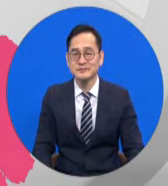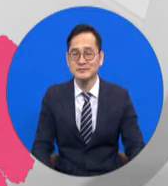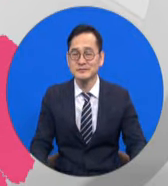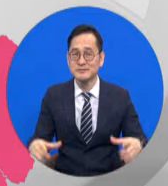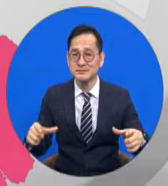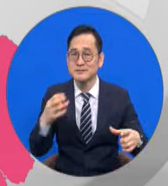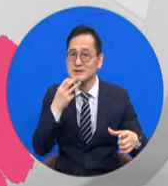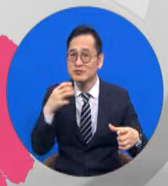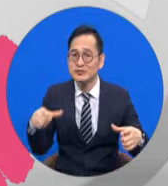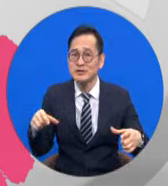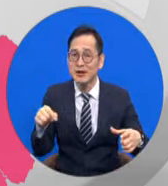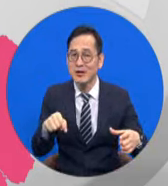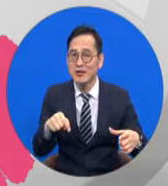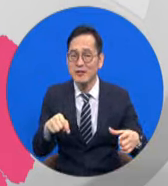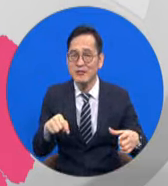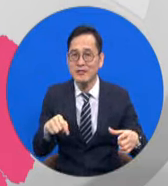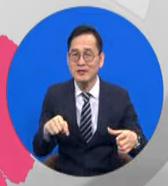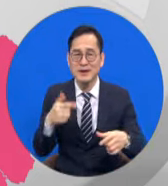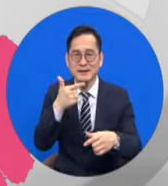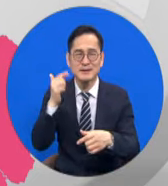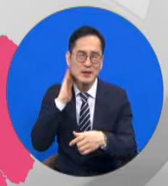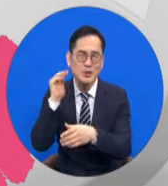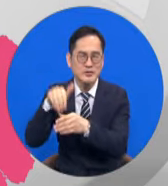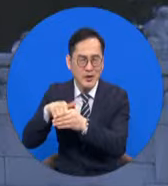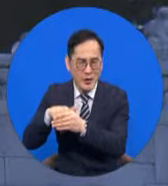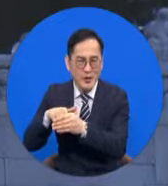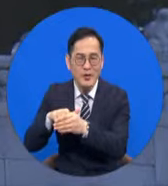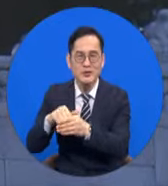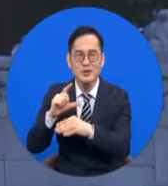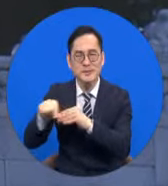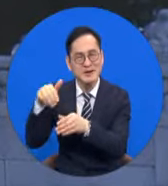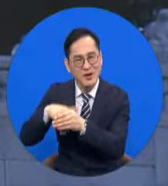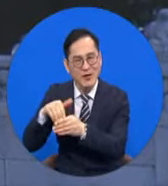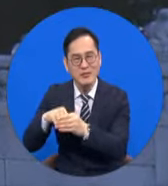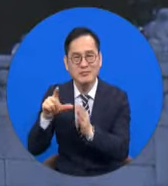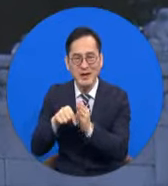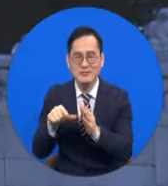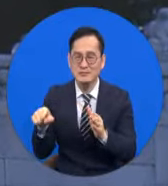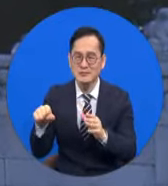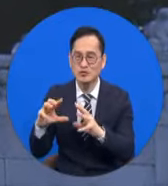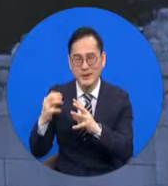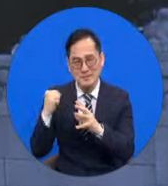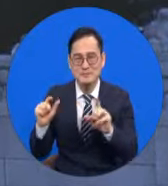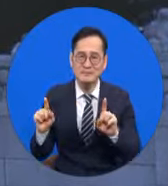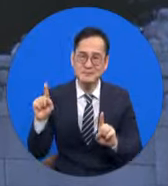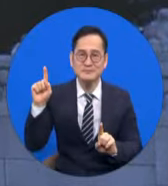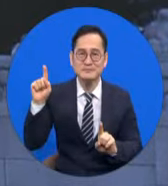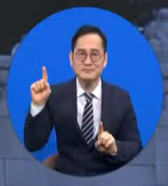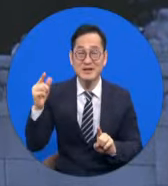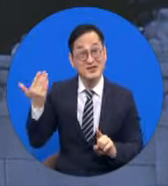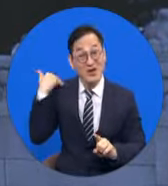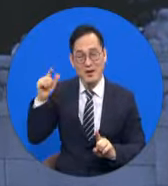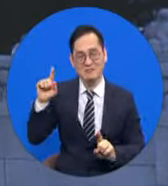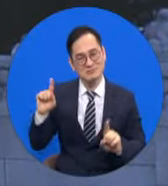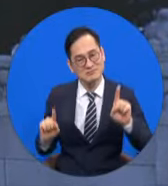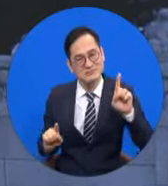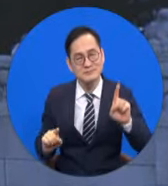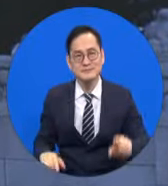달랐기 때문에 굉장히 주목됩니다. 네, 그러면 접전지별로 오늘 다 짚어볼게요.